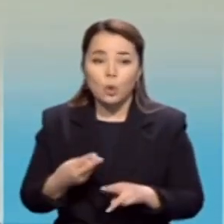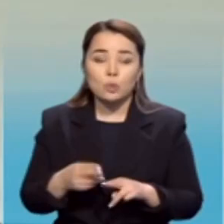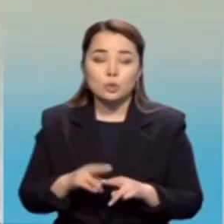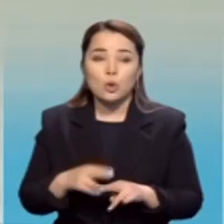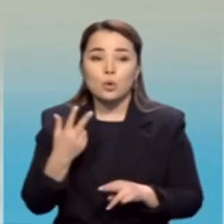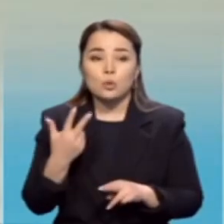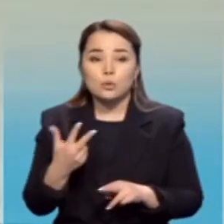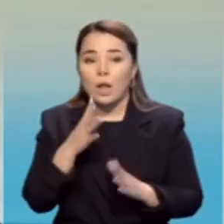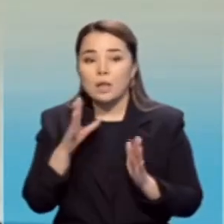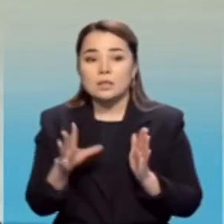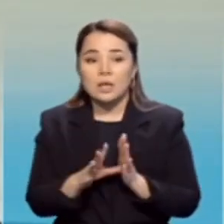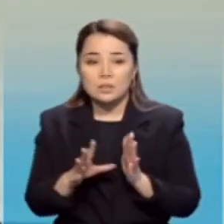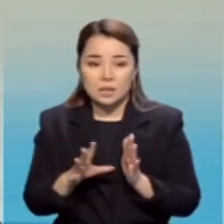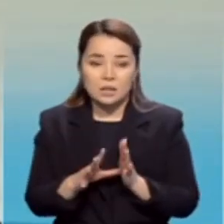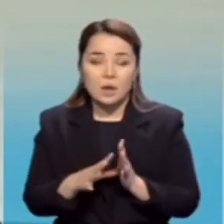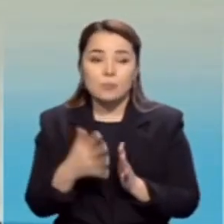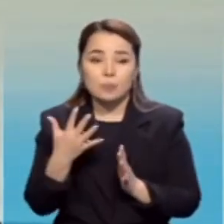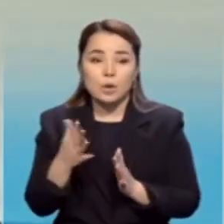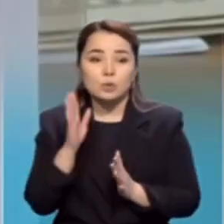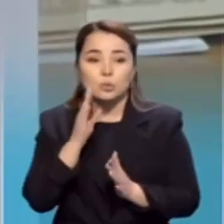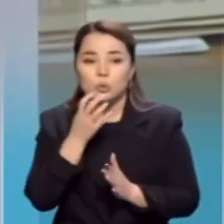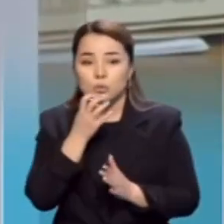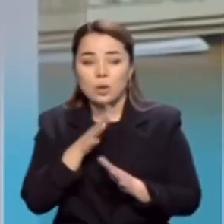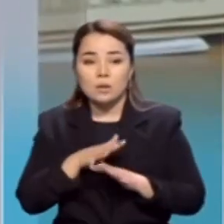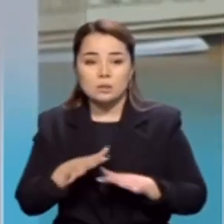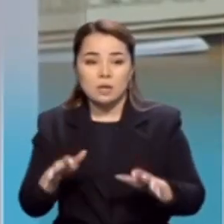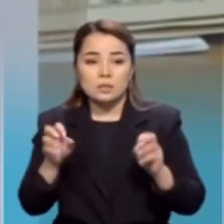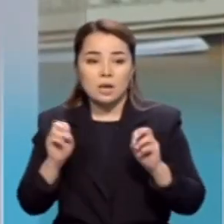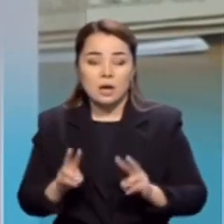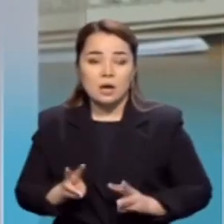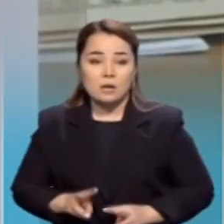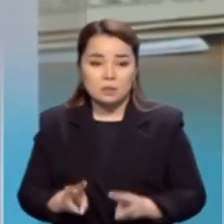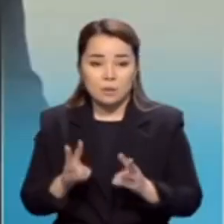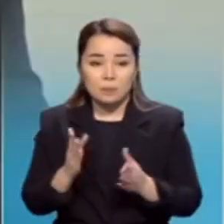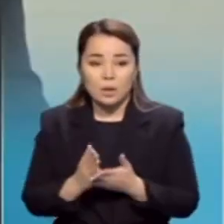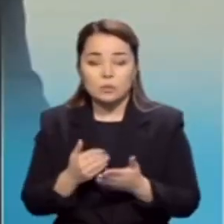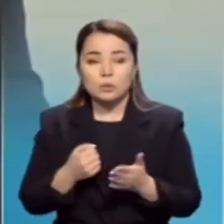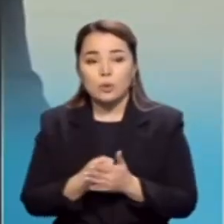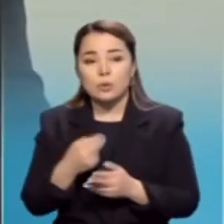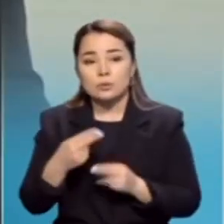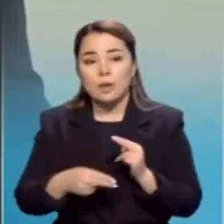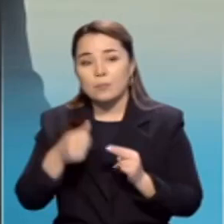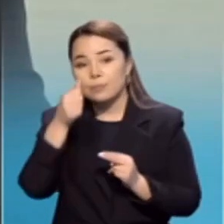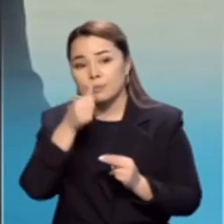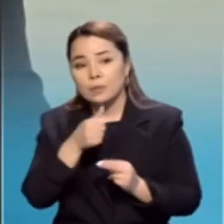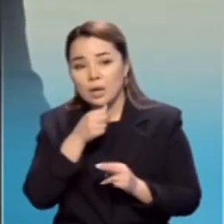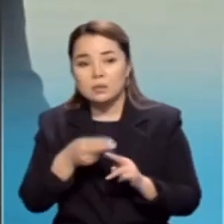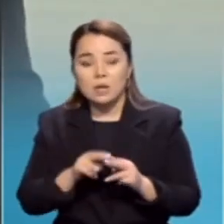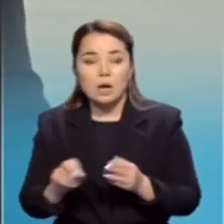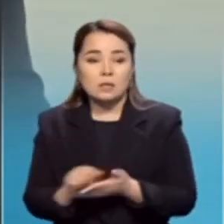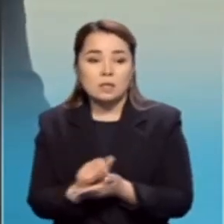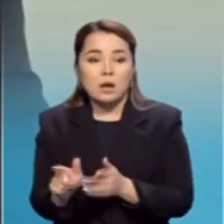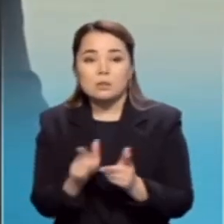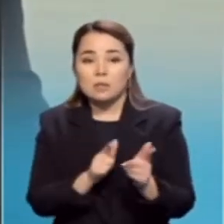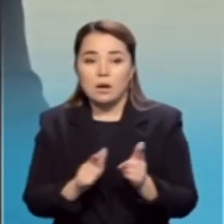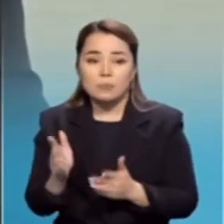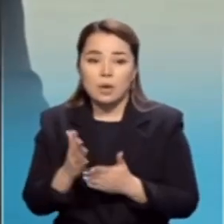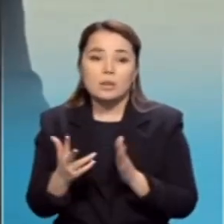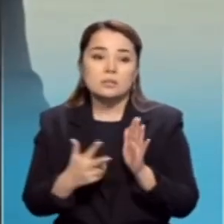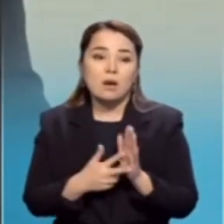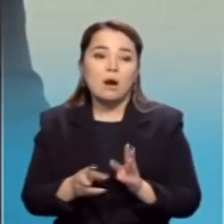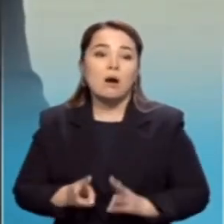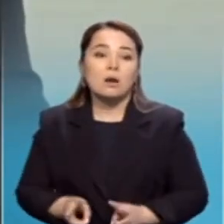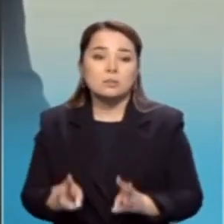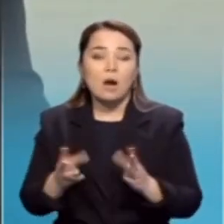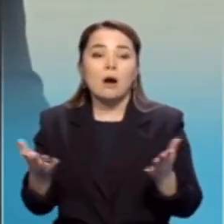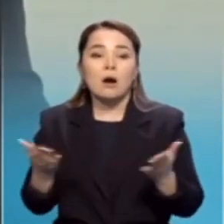3 энергетикалық және 5 су жылыту қазандықтары. Осы айдың соңына дейін бұл сметалар дайын болады. Және осы 8